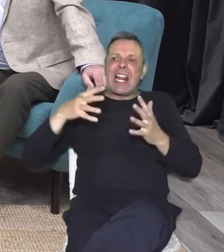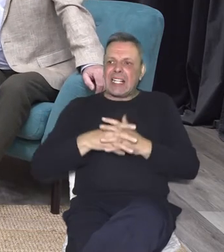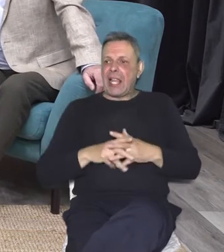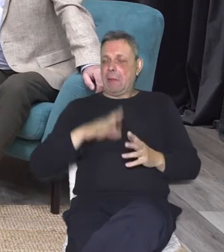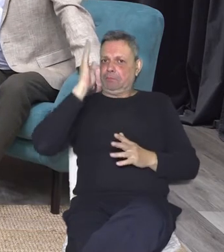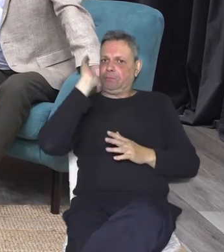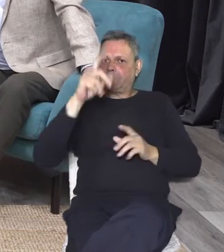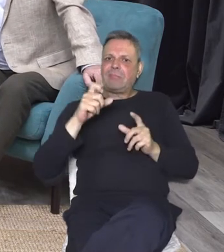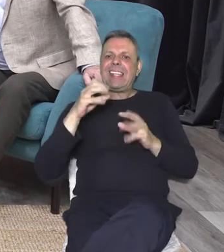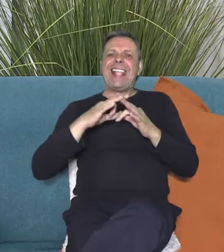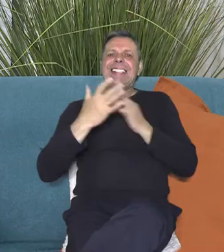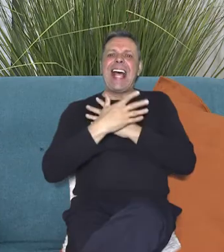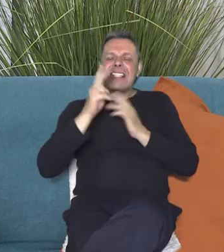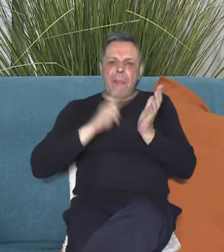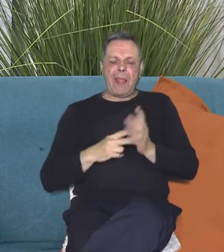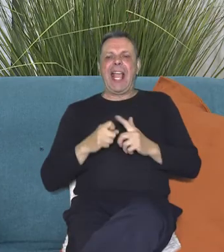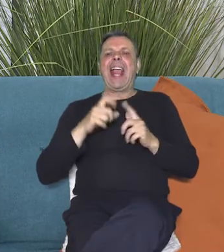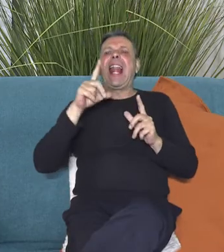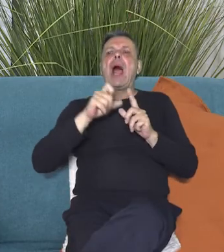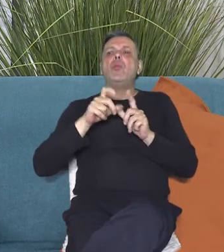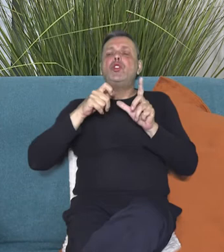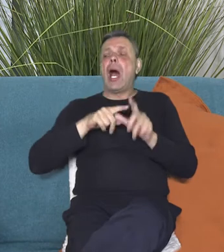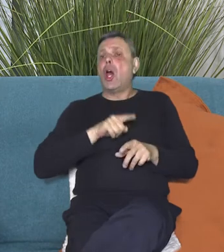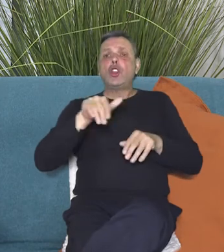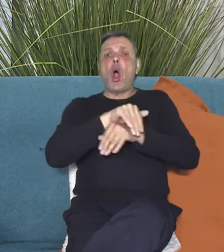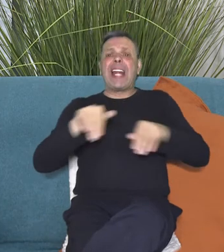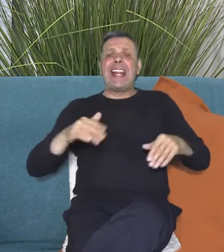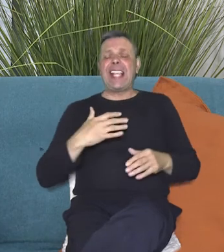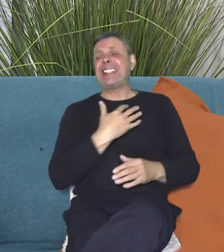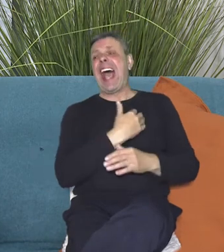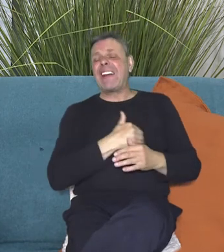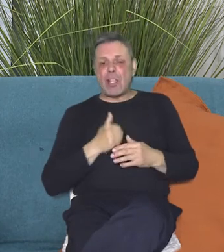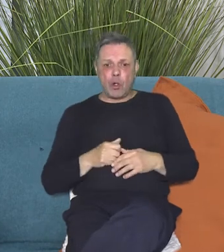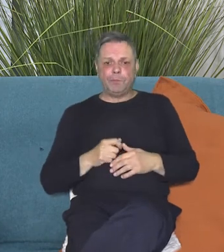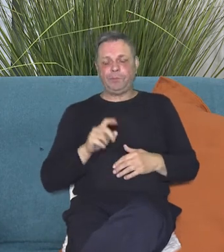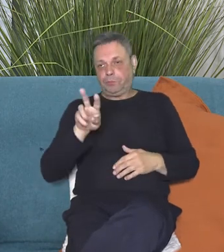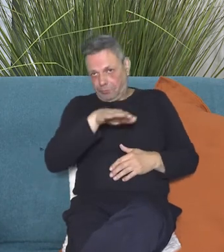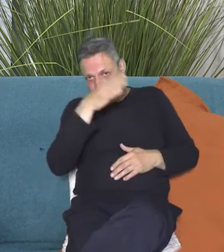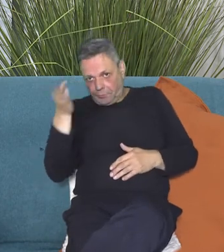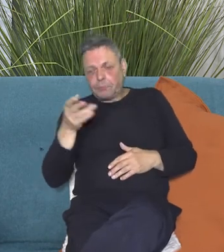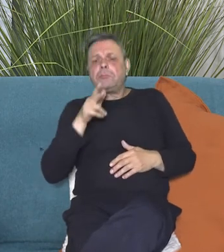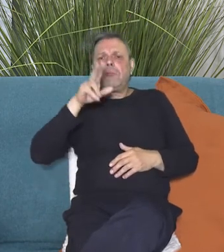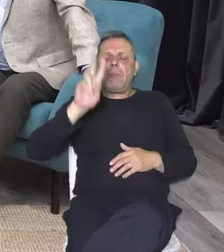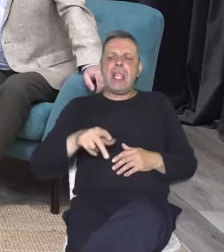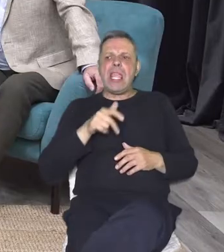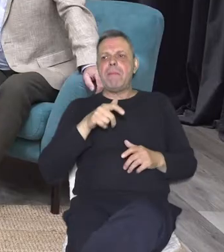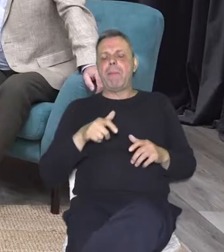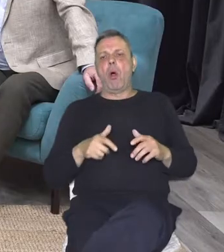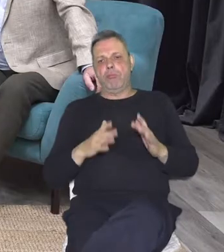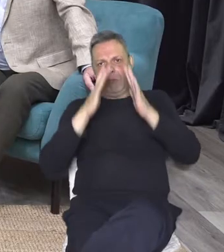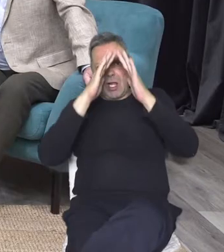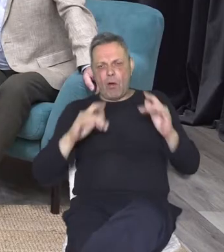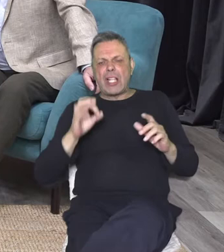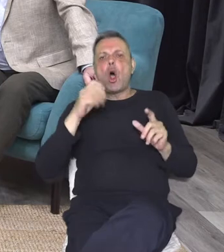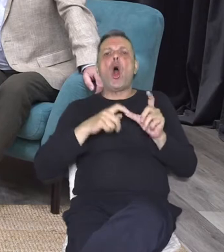grada, pa sve tamo prema Cazinu i Kladuši, sve do granice sa Hrvatskom na ovoj drugoj strani. Imamo